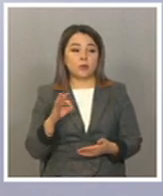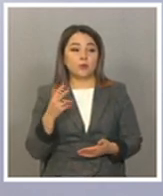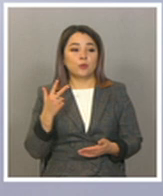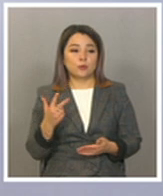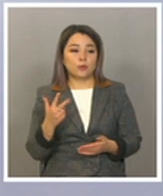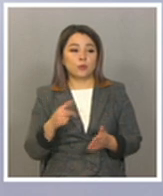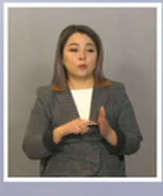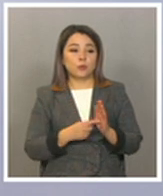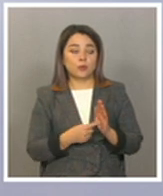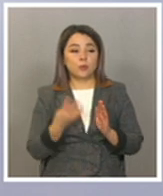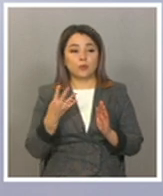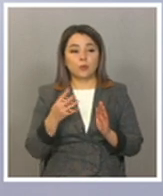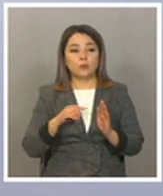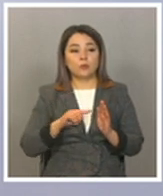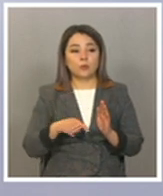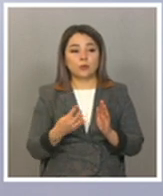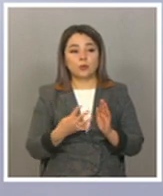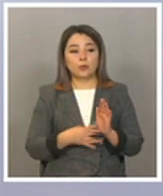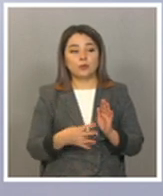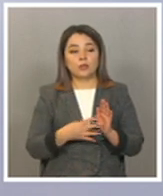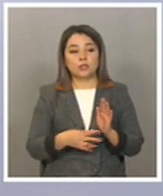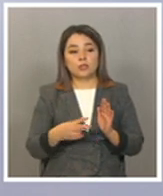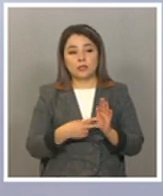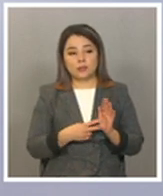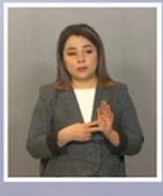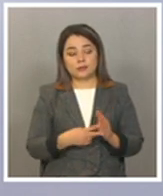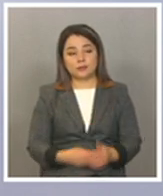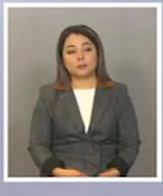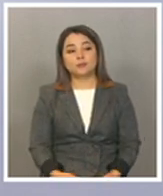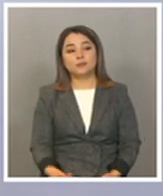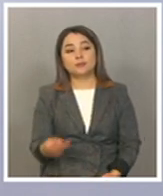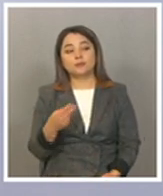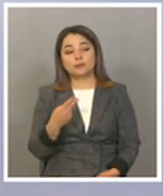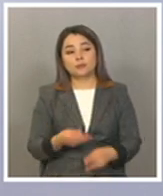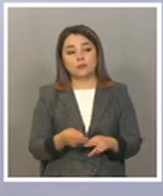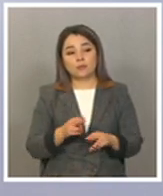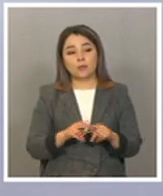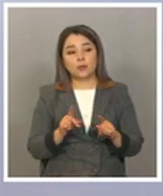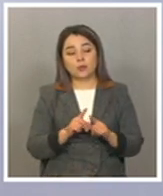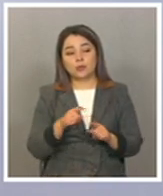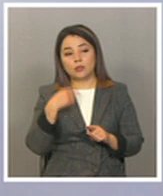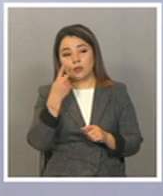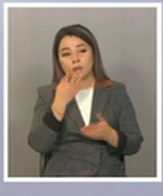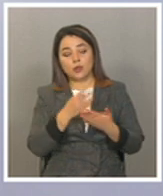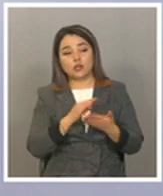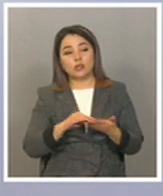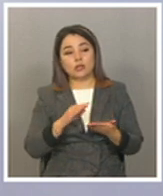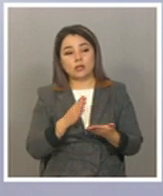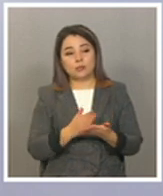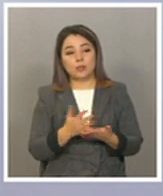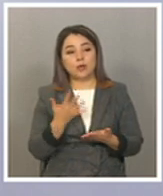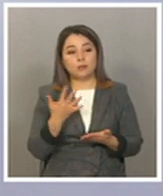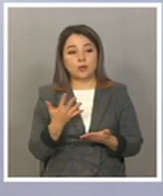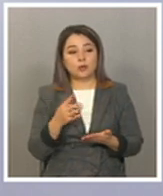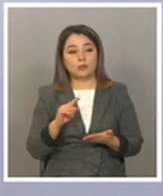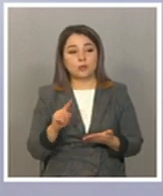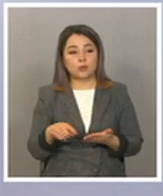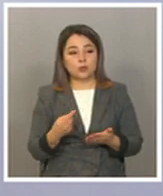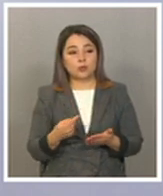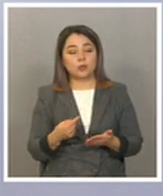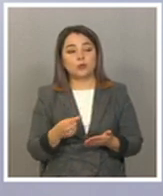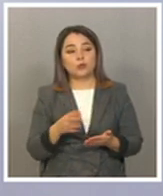5/3 көбейту 4/97. Ал онда мына түрде түрлендіріп жазайық.